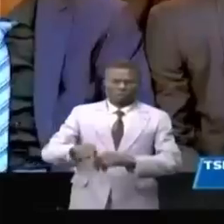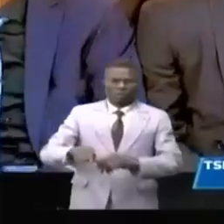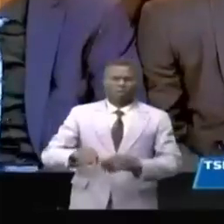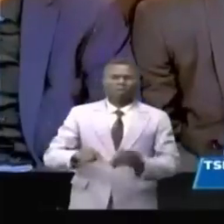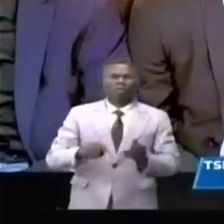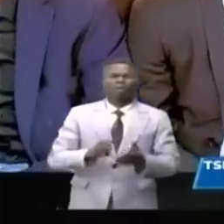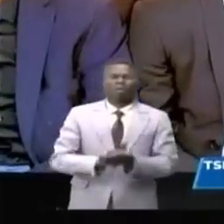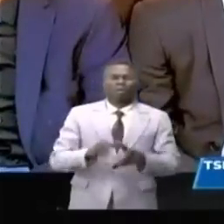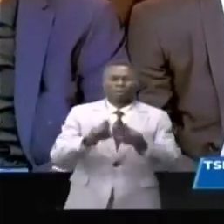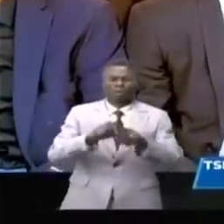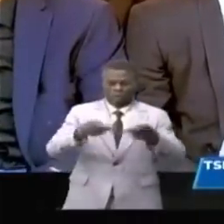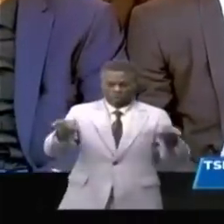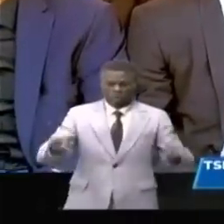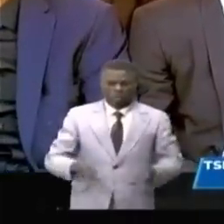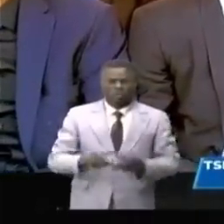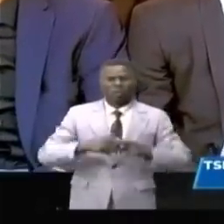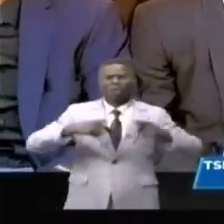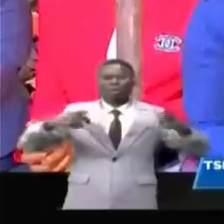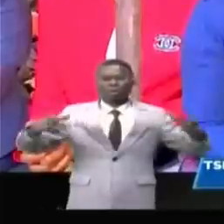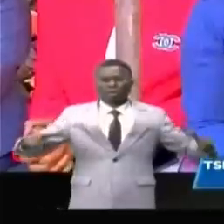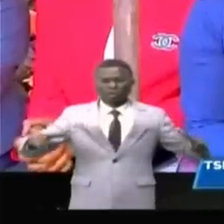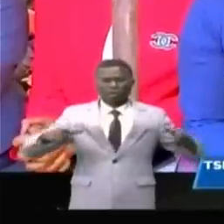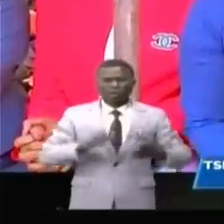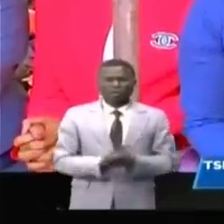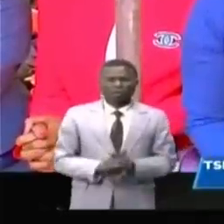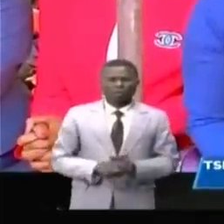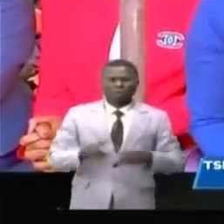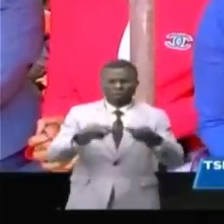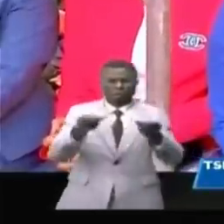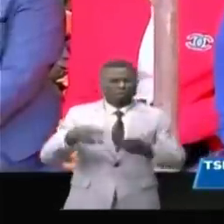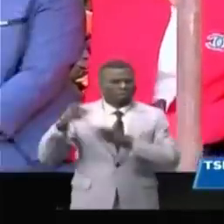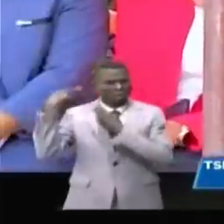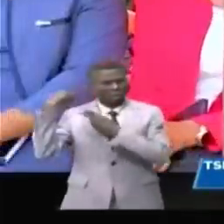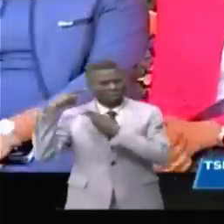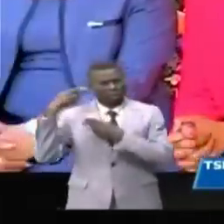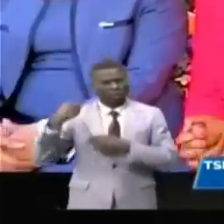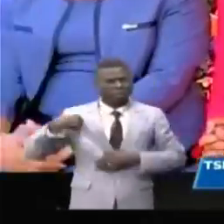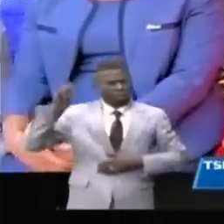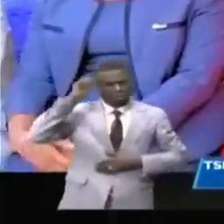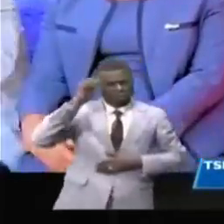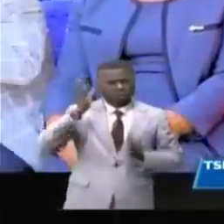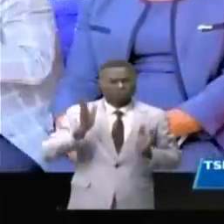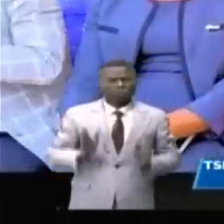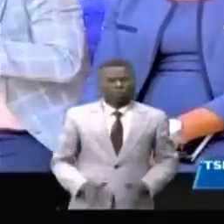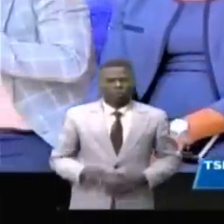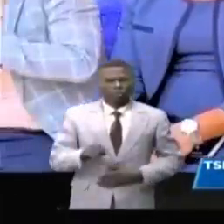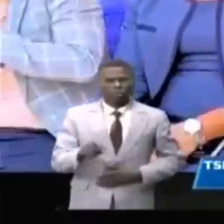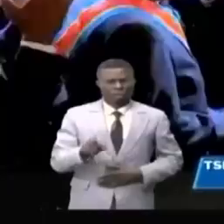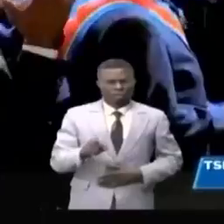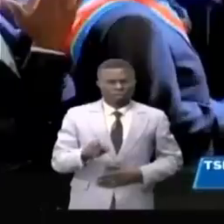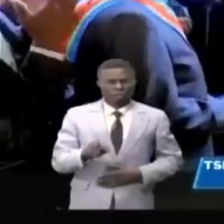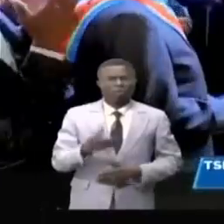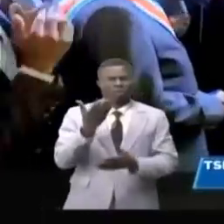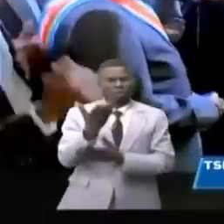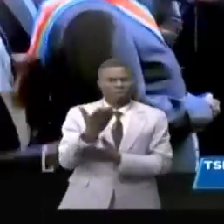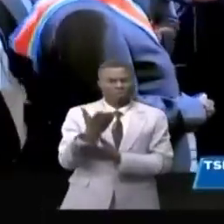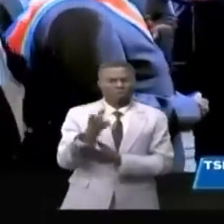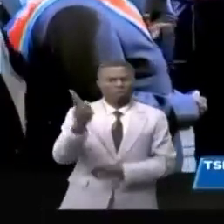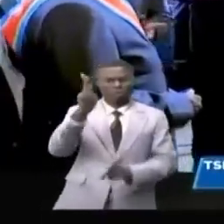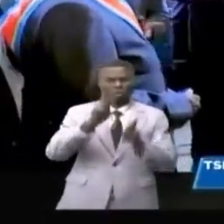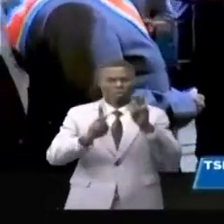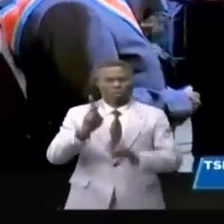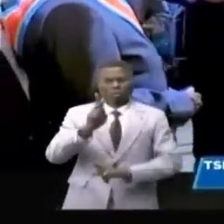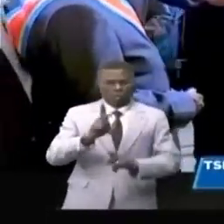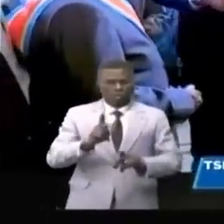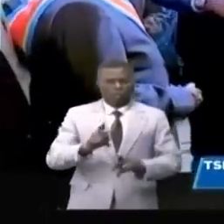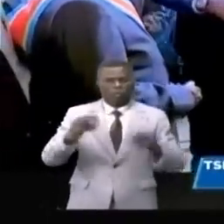administratifs, une salle polyvalente et une unité de radio. Le gouverneur Dieudonné Piémé a également demandé aux administrateurs du